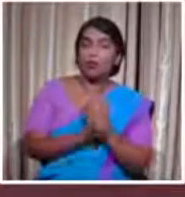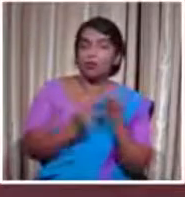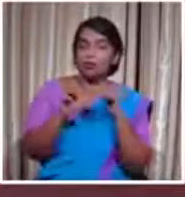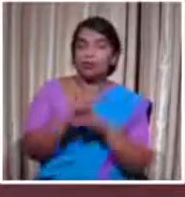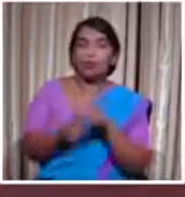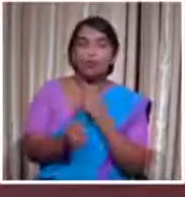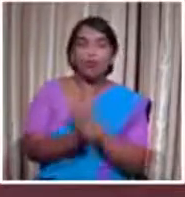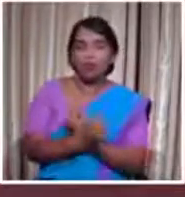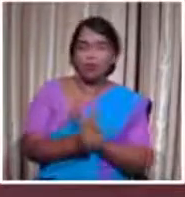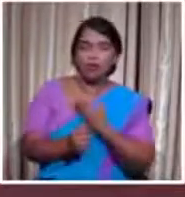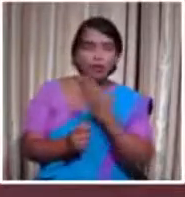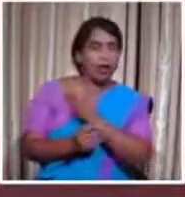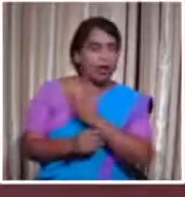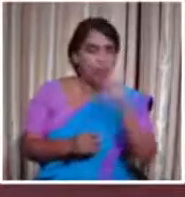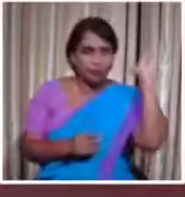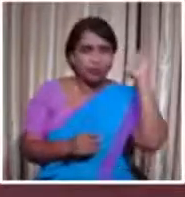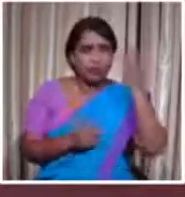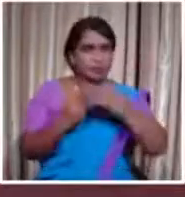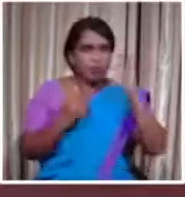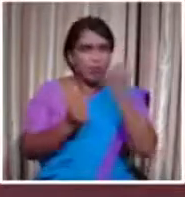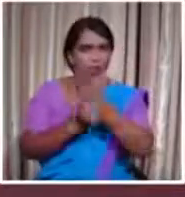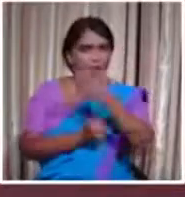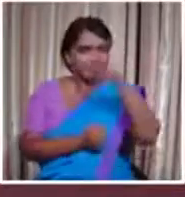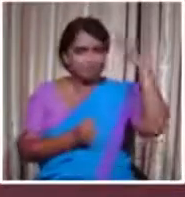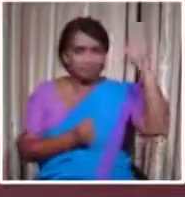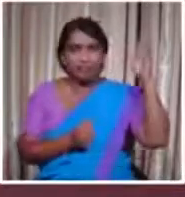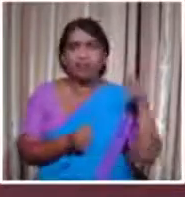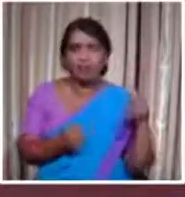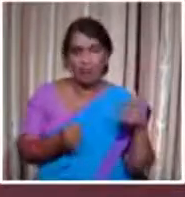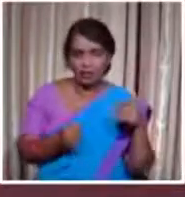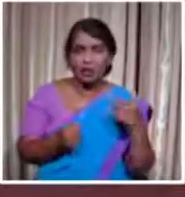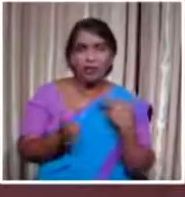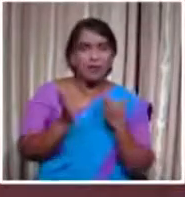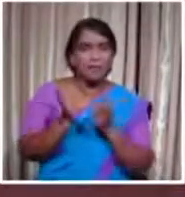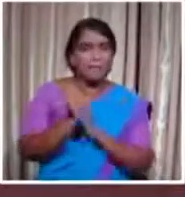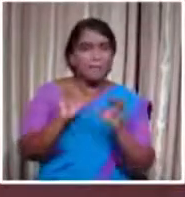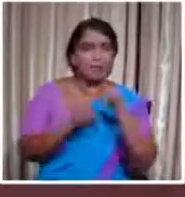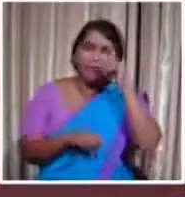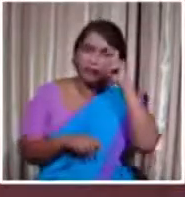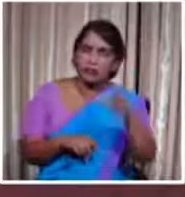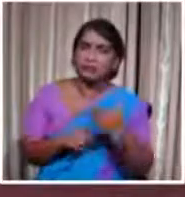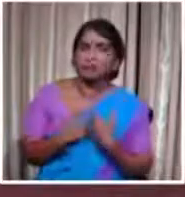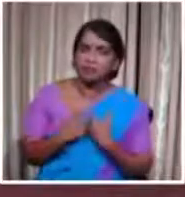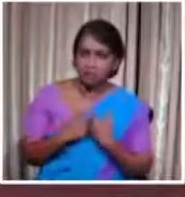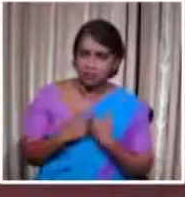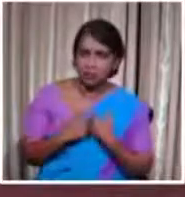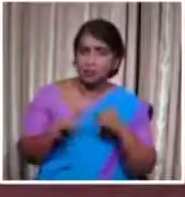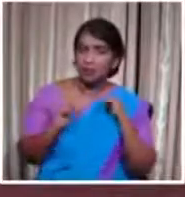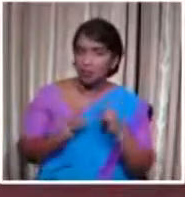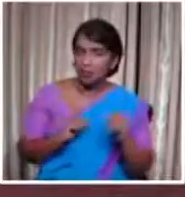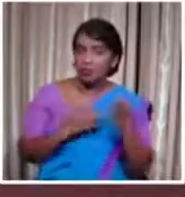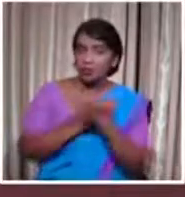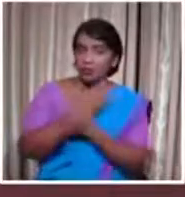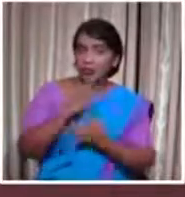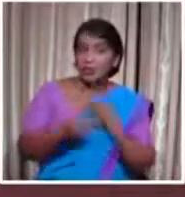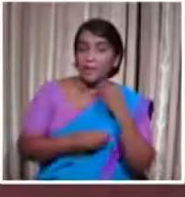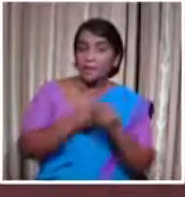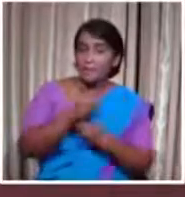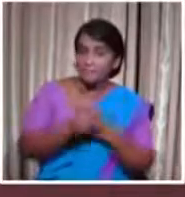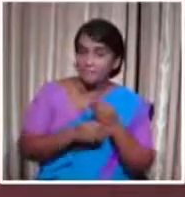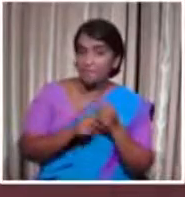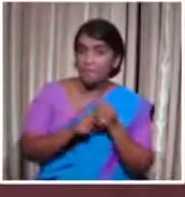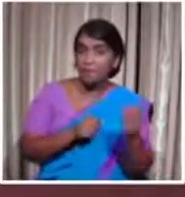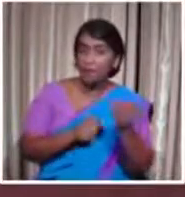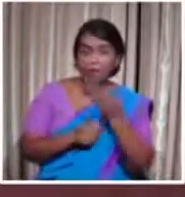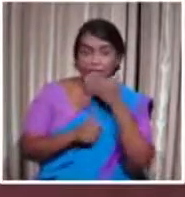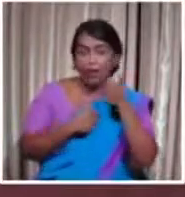පොලිසිය උපන්නනවා. යනවනේ මෙතන යනවා කියනවා. අපි ඔය මාධ්‍ය තුල දකිනවා. මොකද ඔවුන්ට කුඩු විචාරාවම කරන්න පුළුවන්